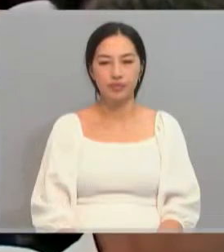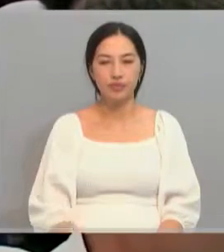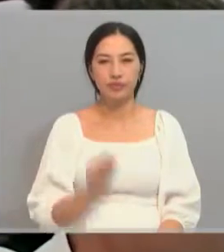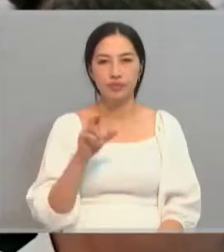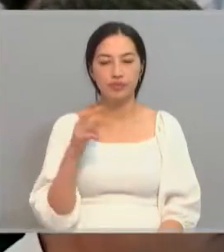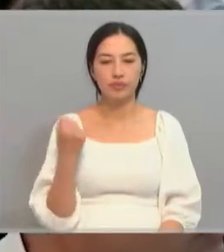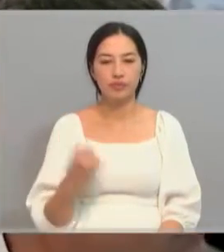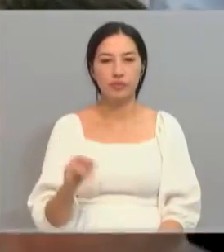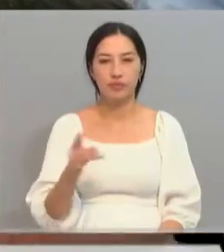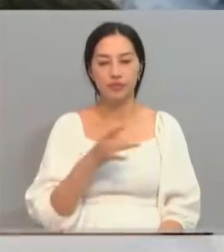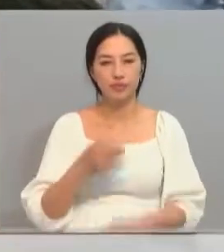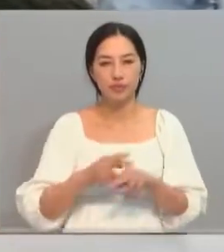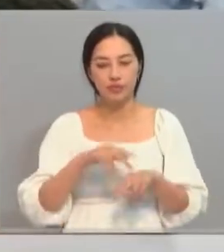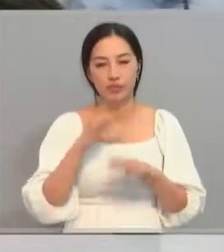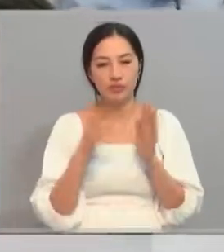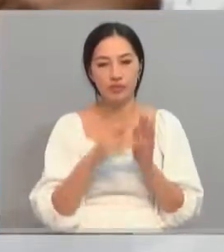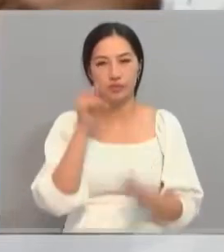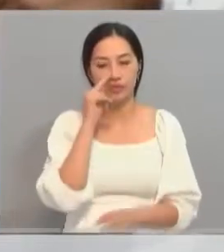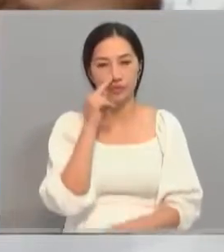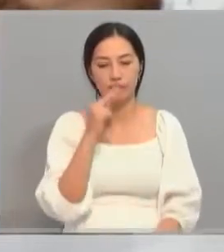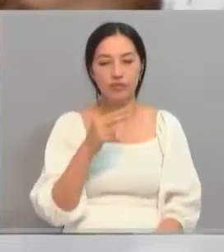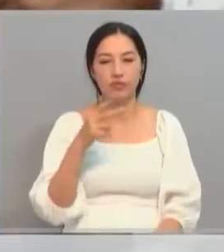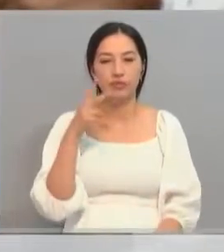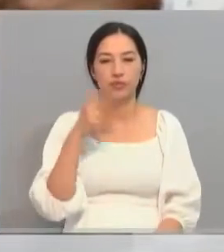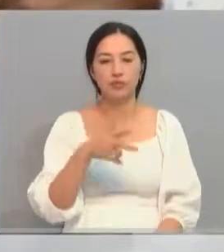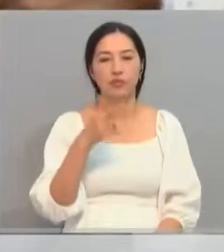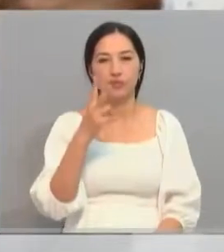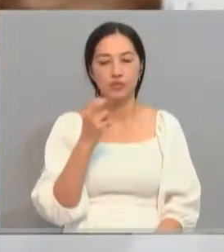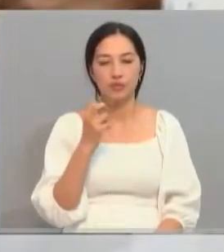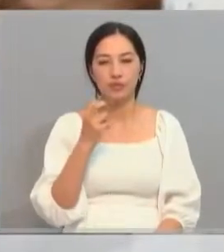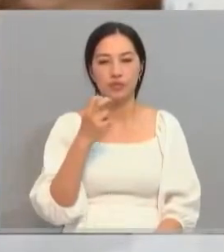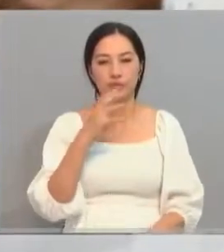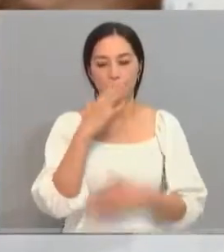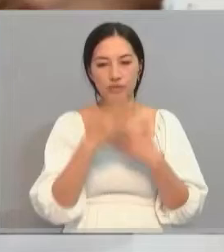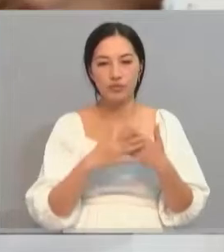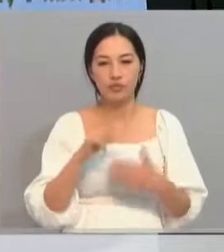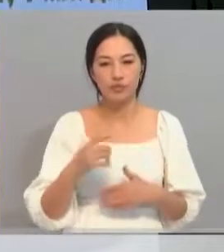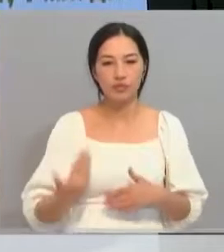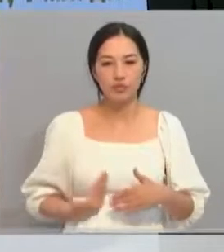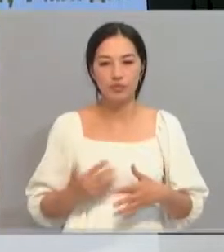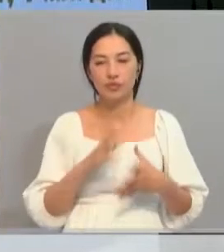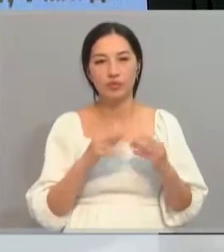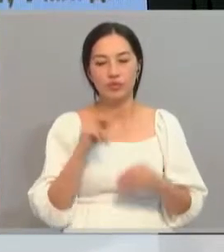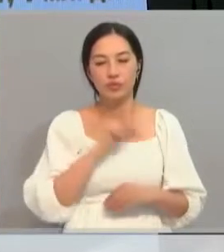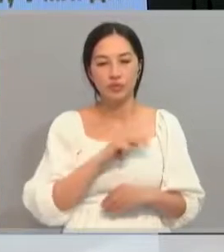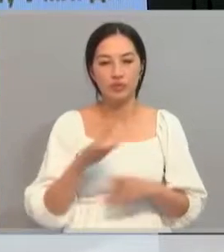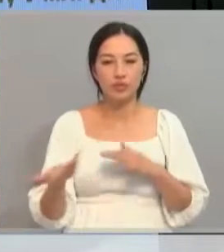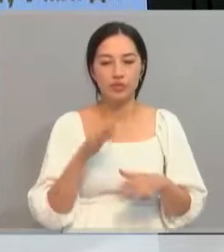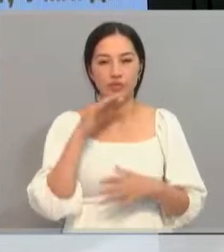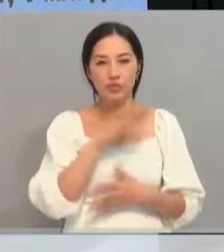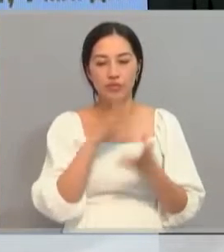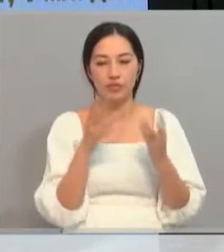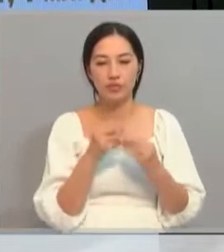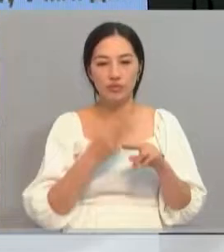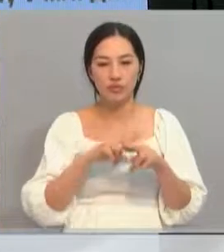В Абайском районе города Шымкент, где проживает свыше 322 тысяч человек, в прошлом году проделано многое. Наблюдается рост